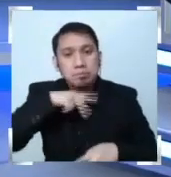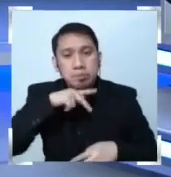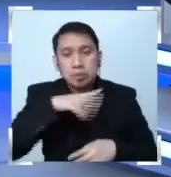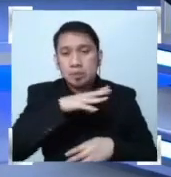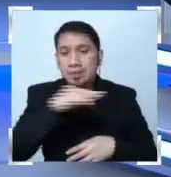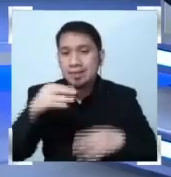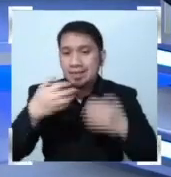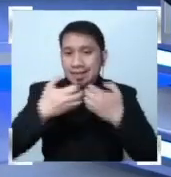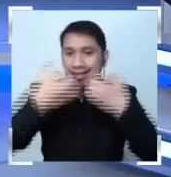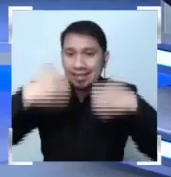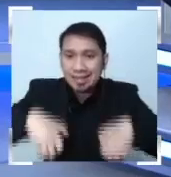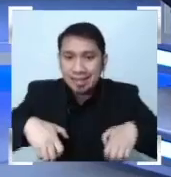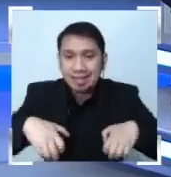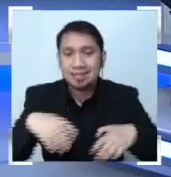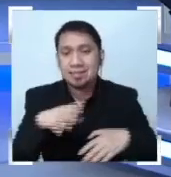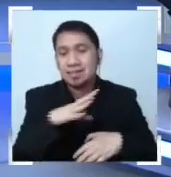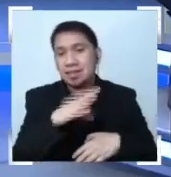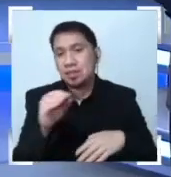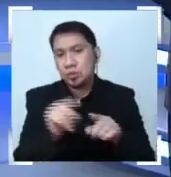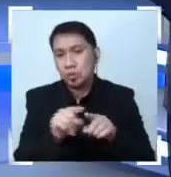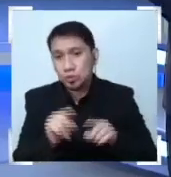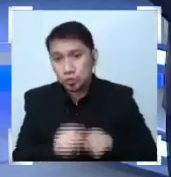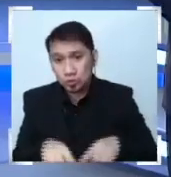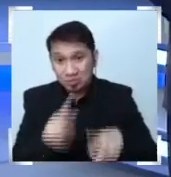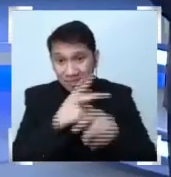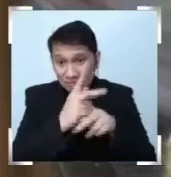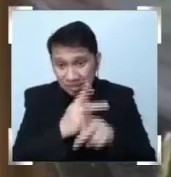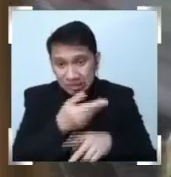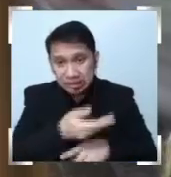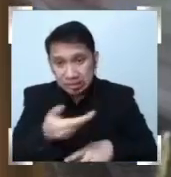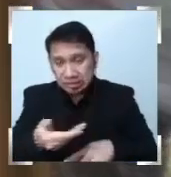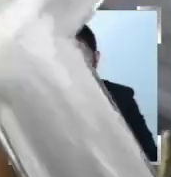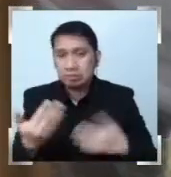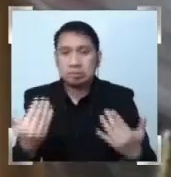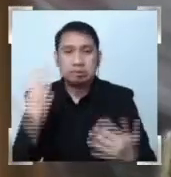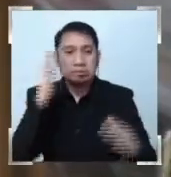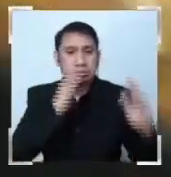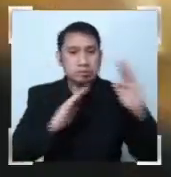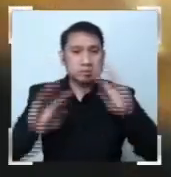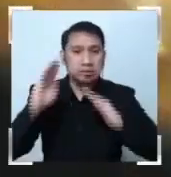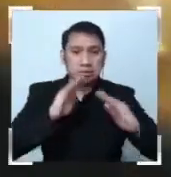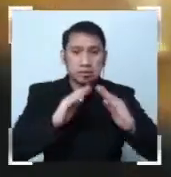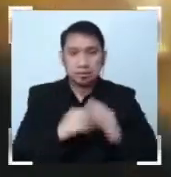sa supply. Saksi si Bernadette Reyes.